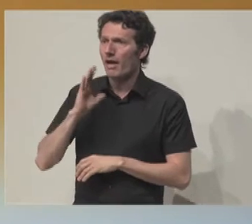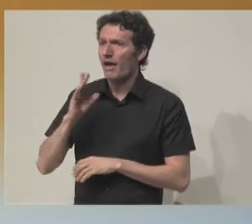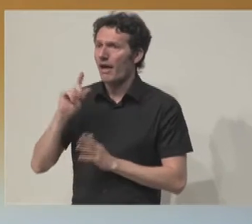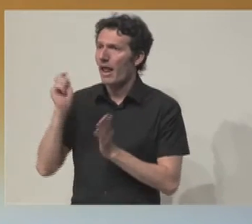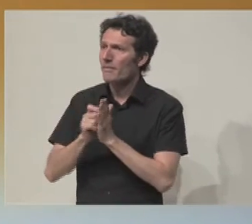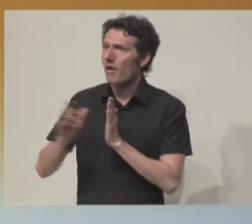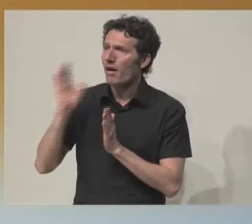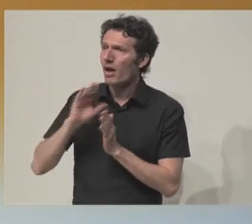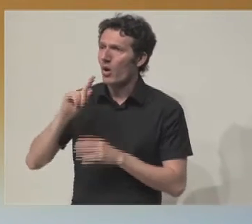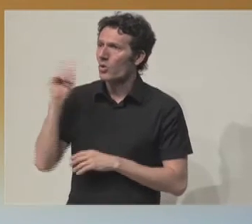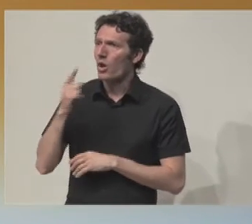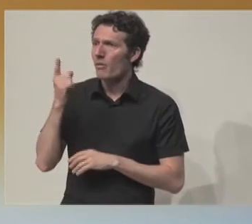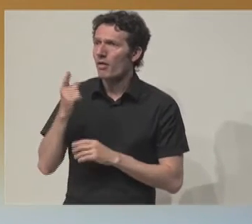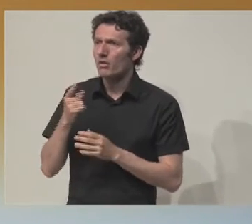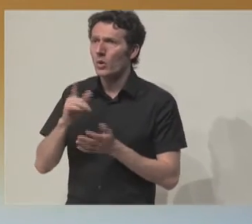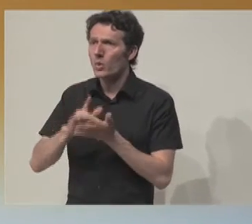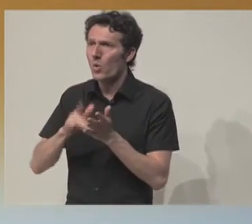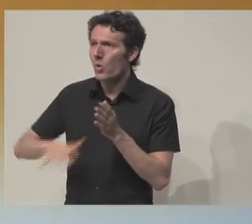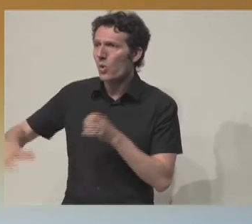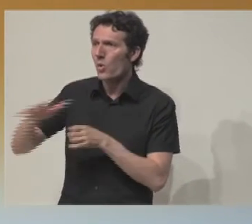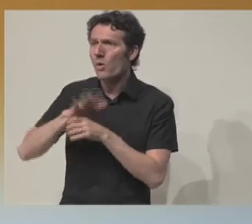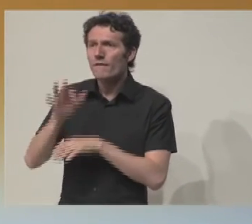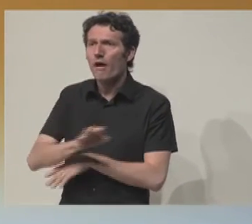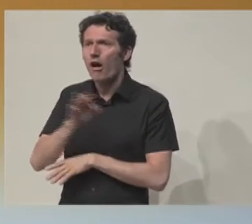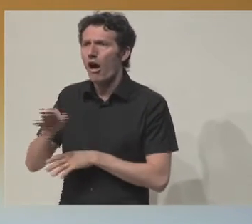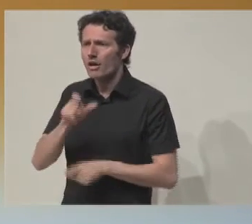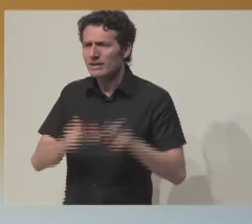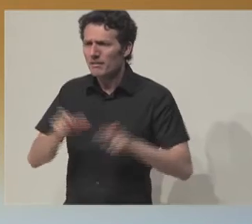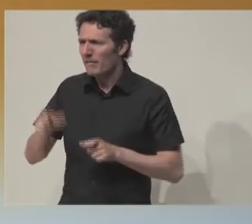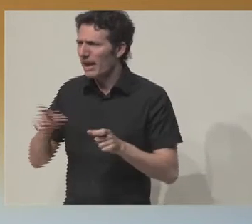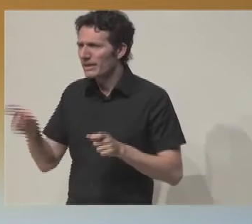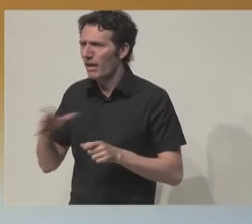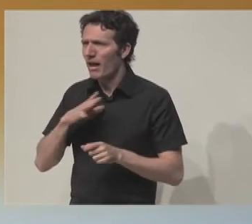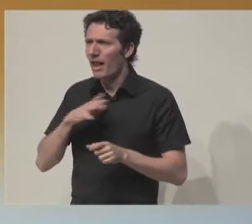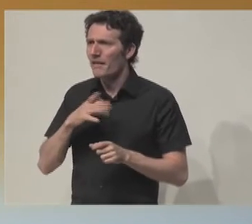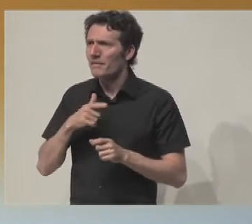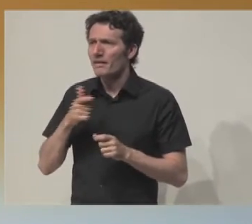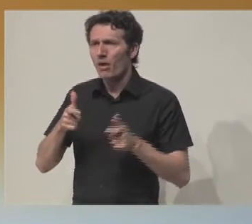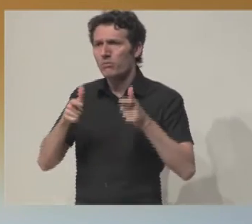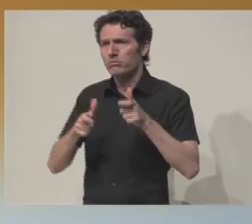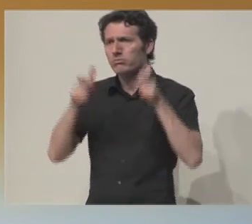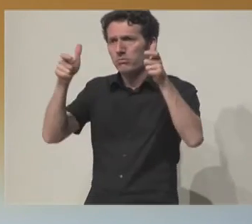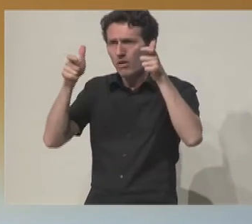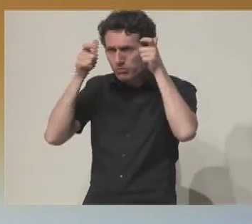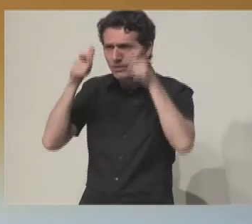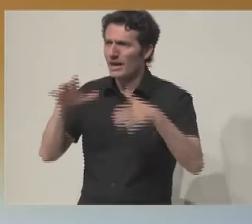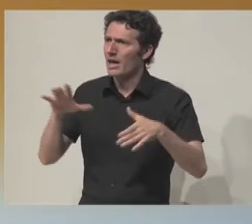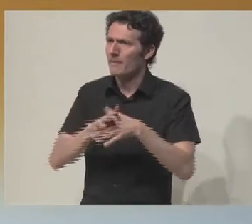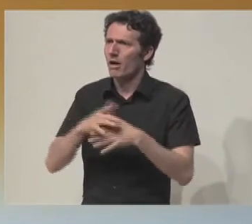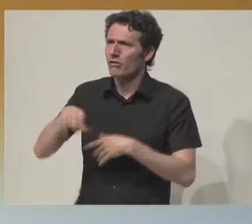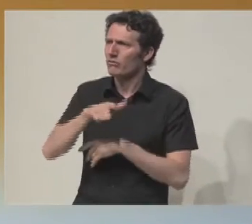l'ensemble de l'opinion française tressaient des couronnes aux négociateurs